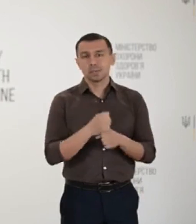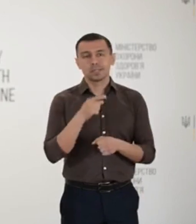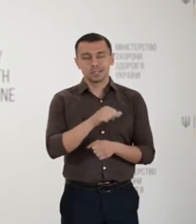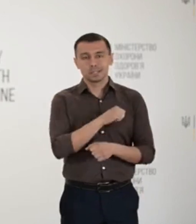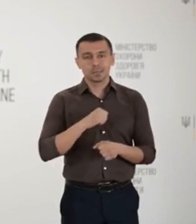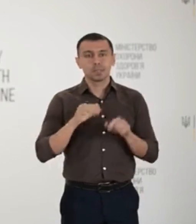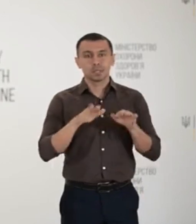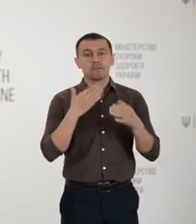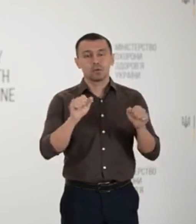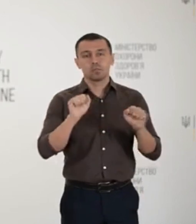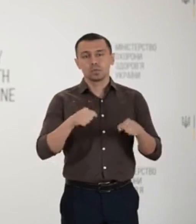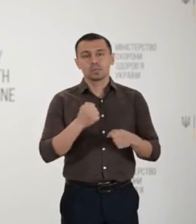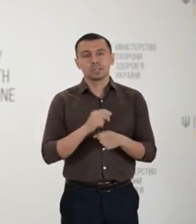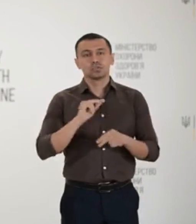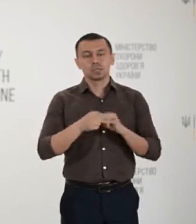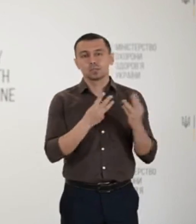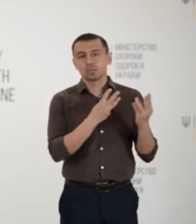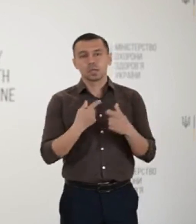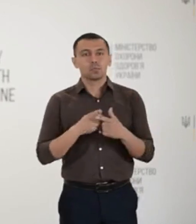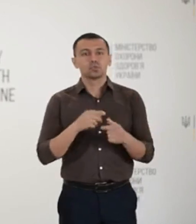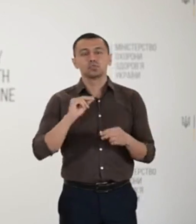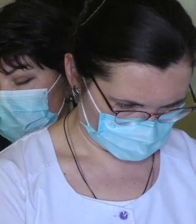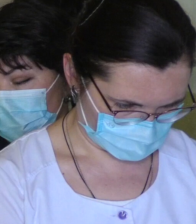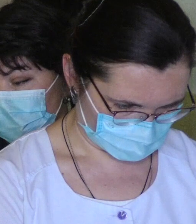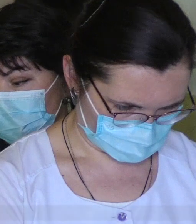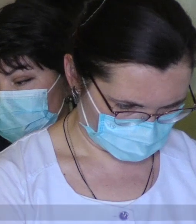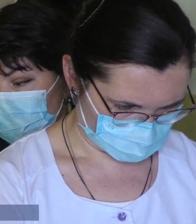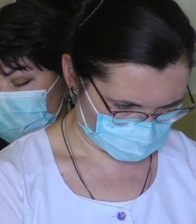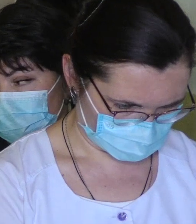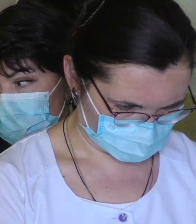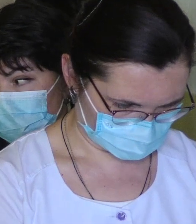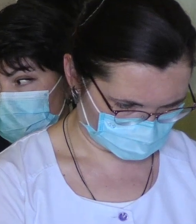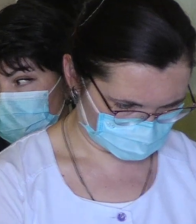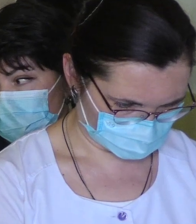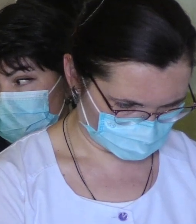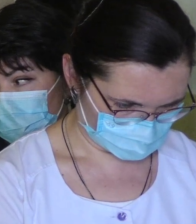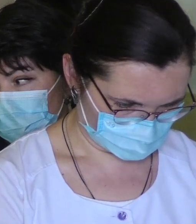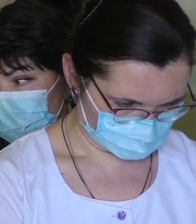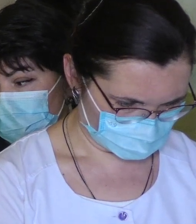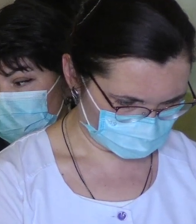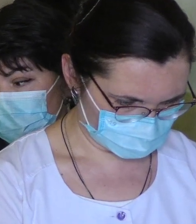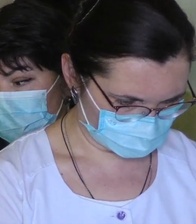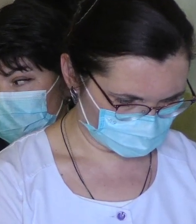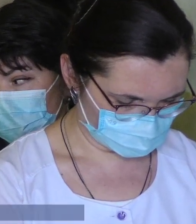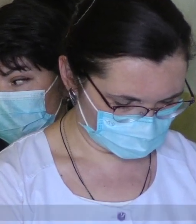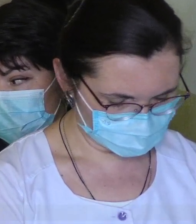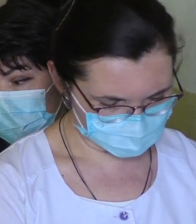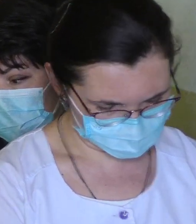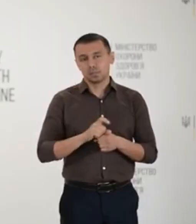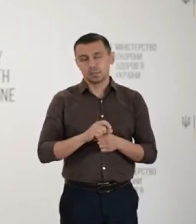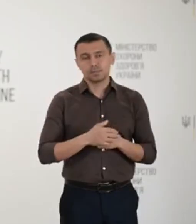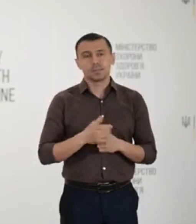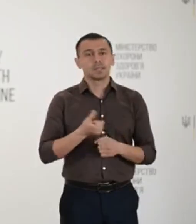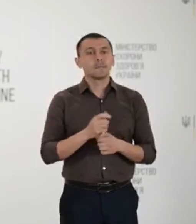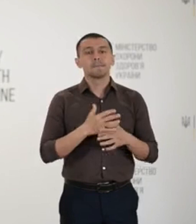ті самі дії, які ви могли зробити через портал або через мобільний додаток «ДІІ». Майже півмільйона українців вже записались у чергу з вакцинації.